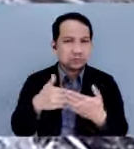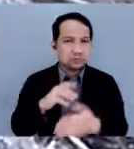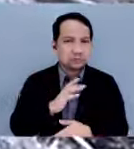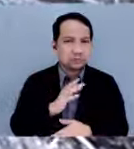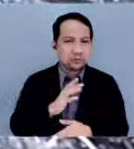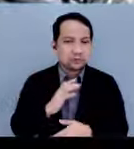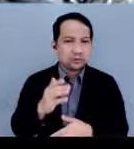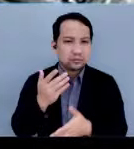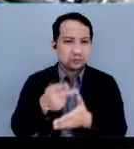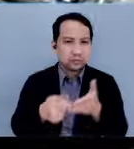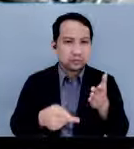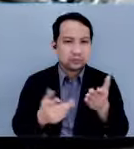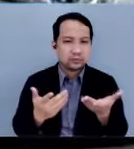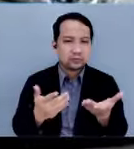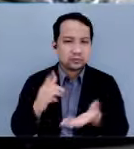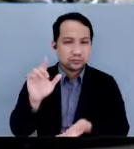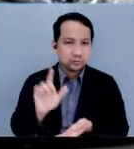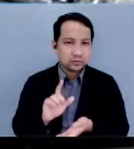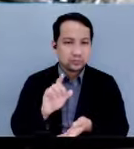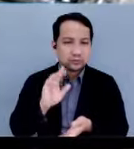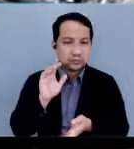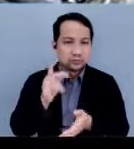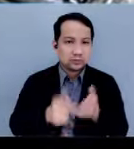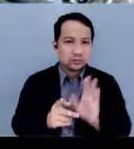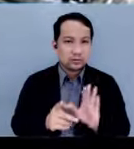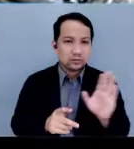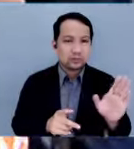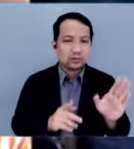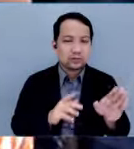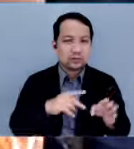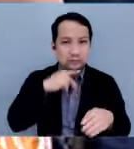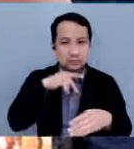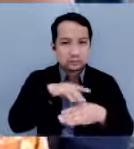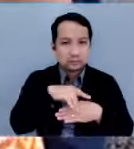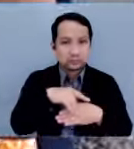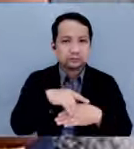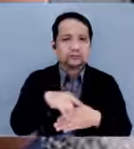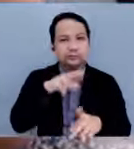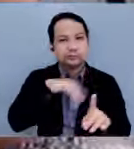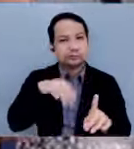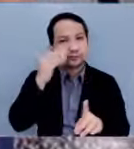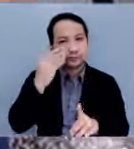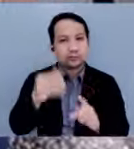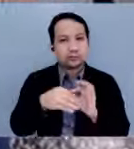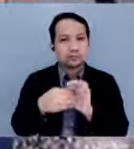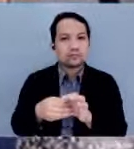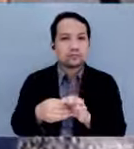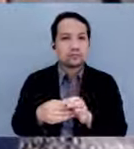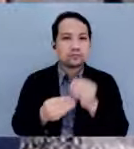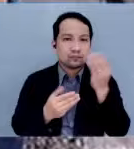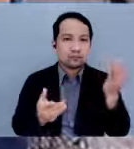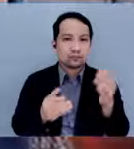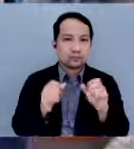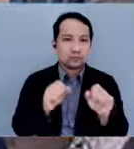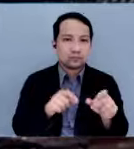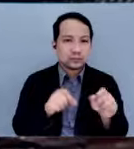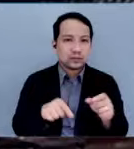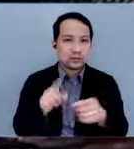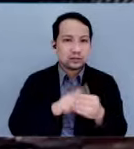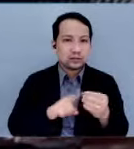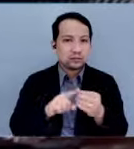isda dahil mas mura raw ito di hamak kumpara naman sa baboy. Naobserbahan din ng mga ilang mga tindero dito at mga tindera na mas marami na